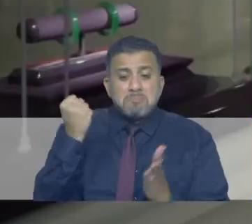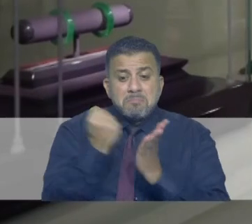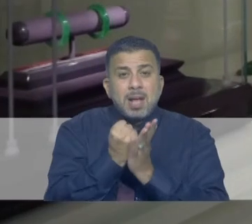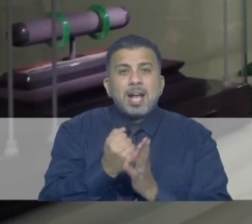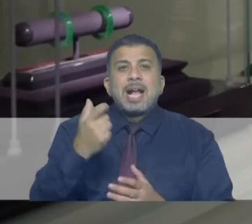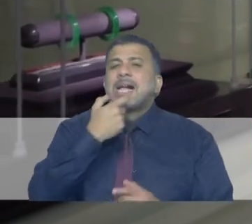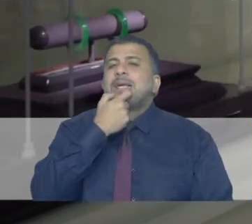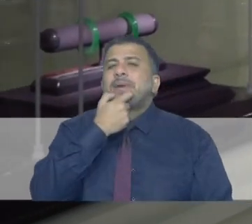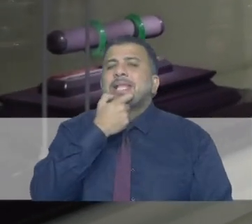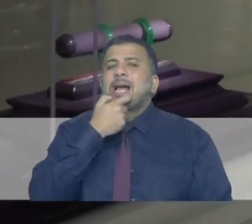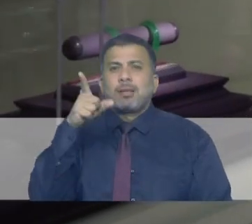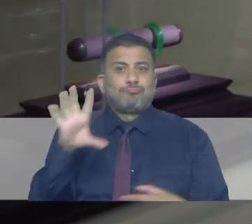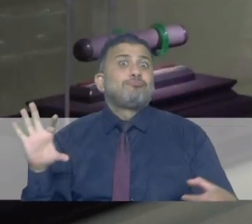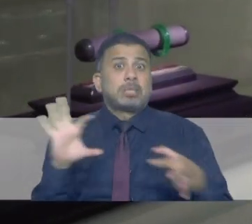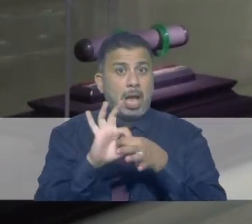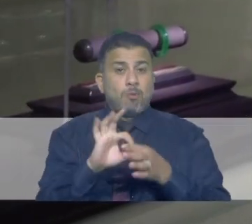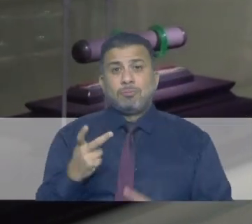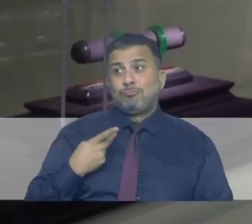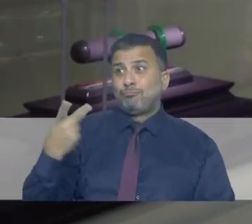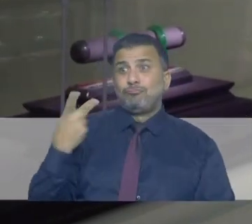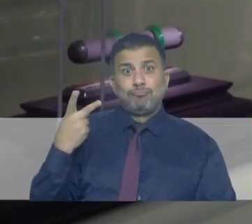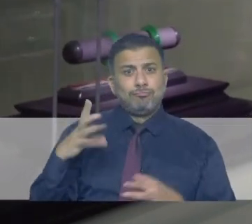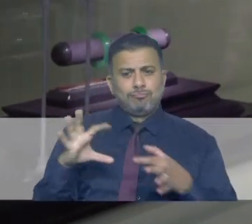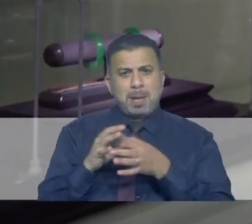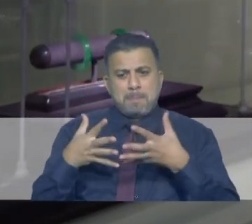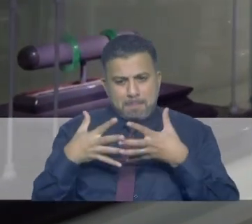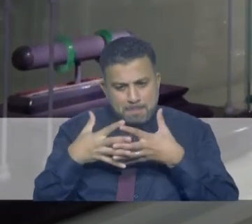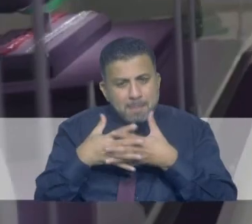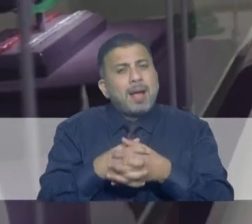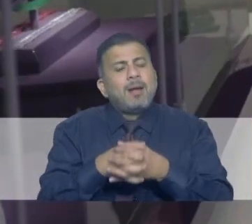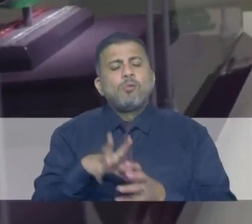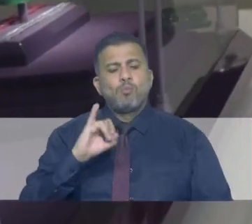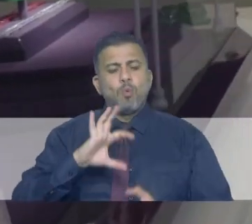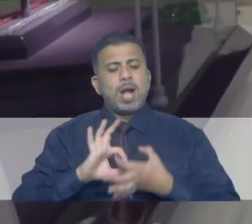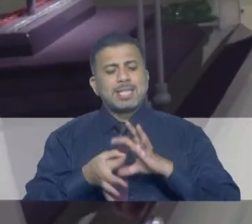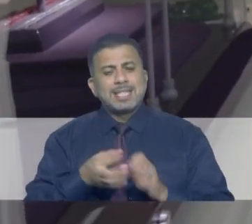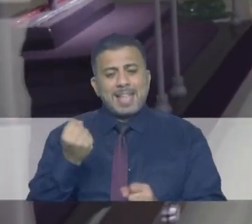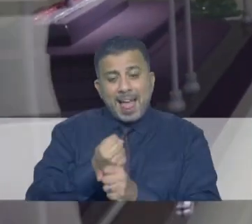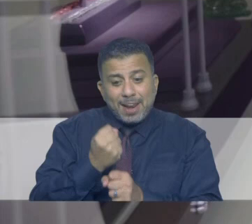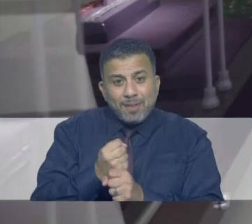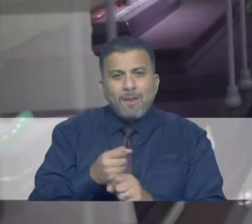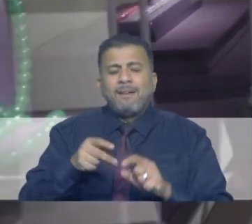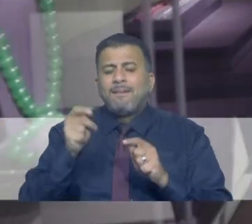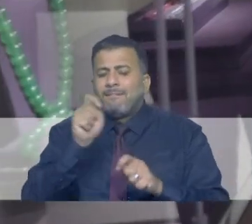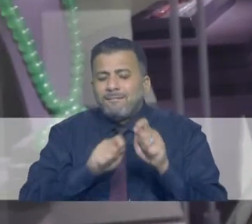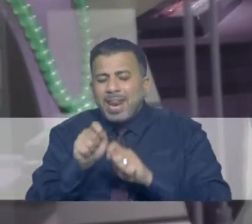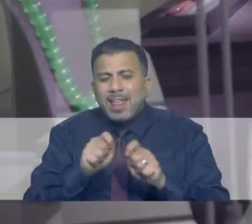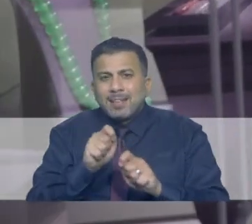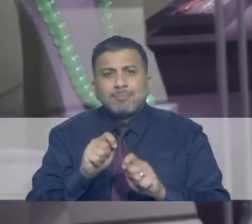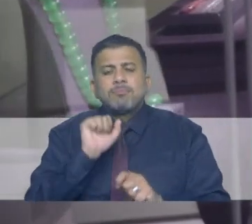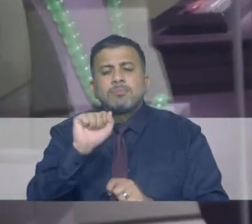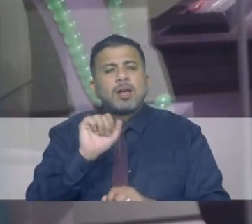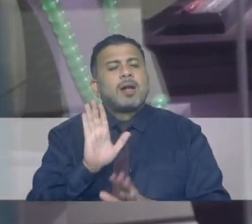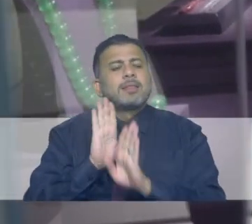حيث يعد هذا التعاون نموذجاً لتضافر الجهود بين المؤسسات الحرفية والفنية لدعم